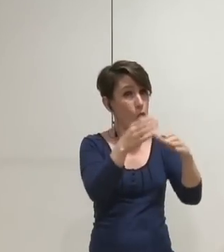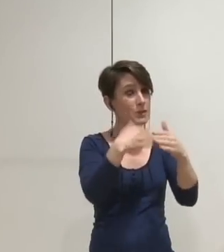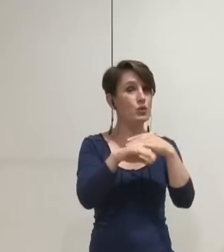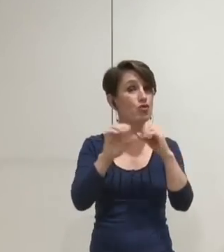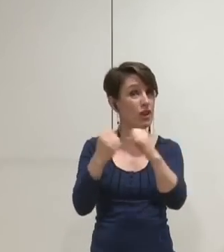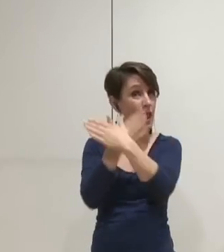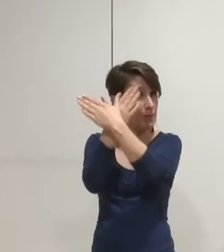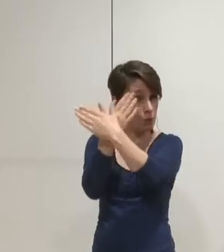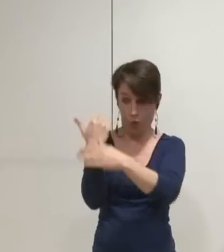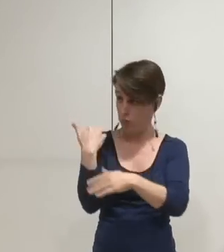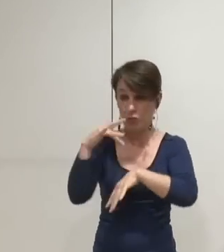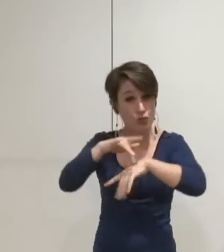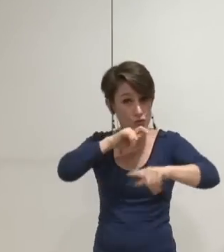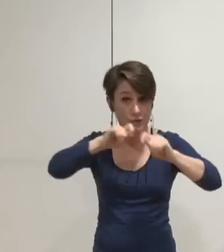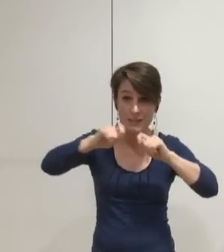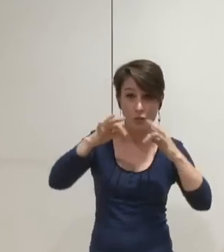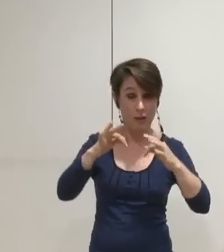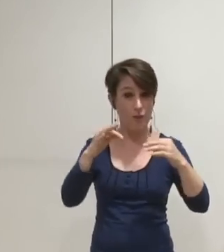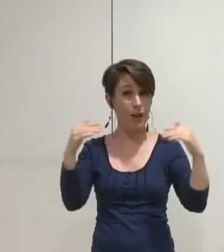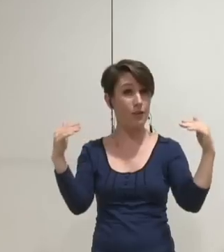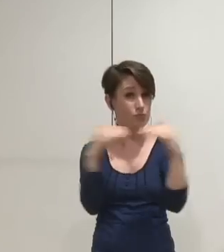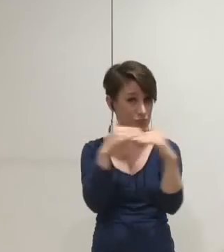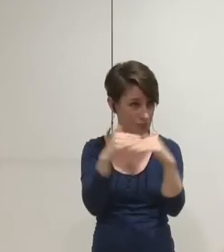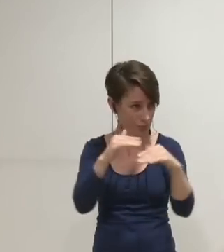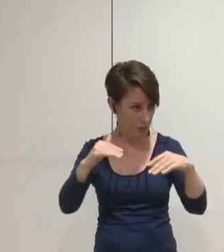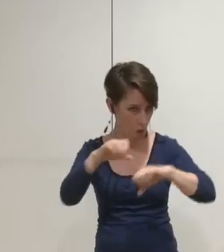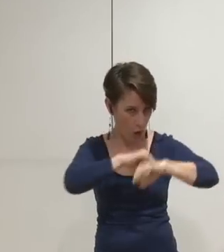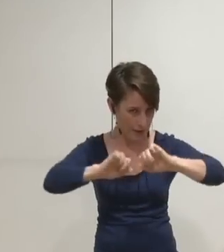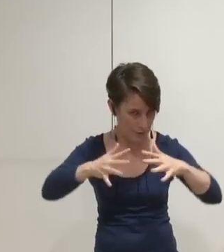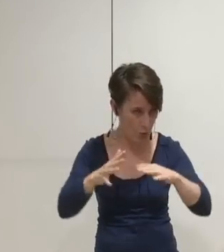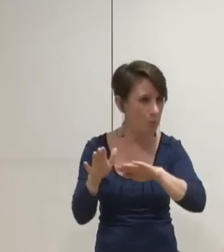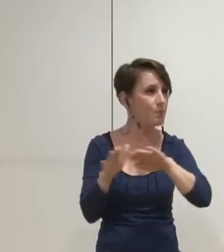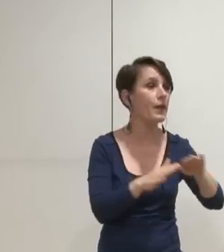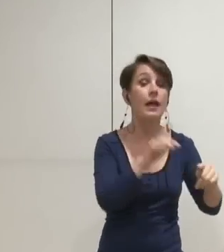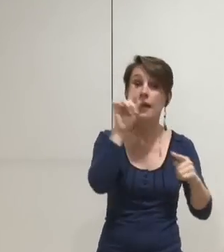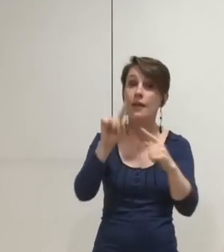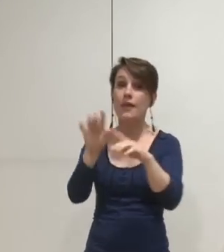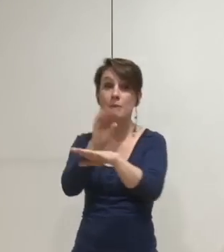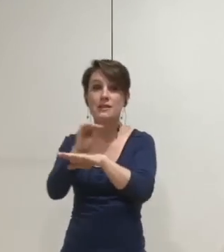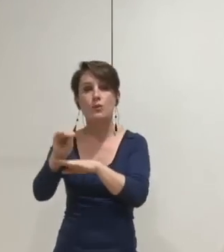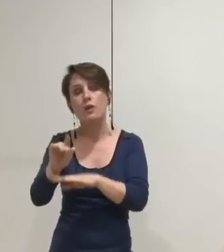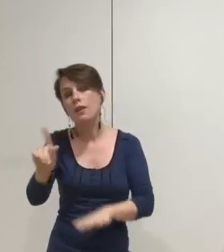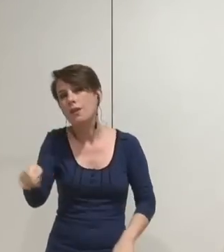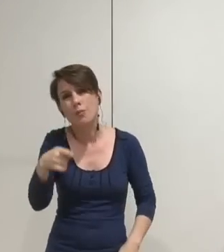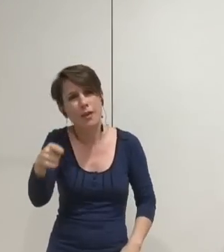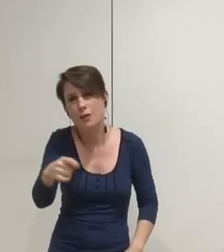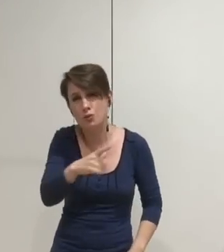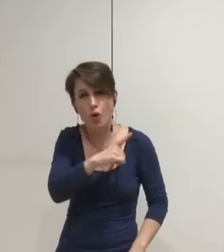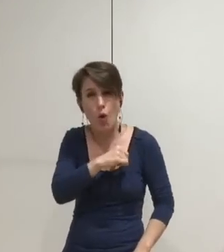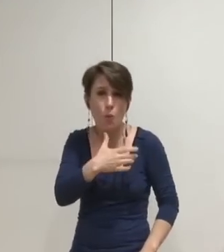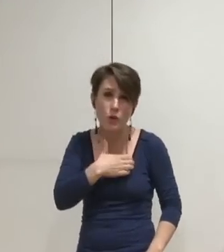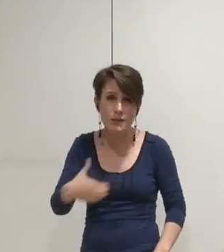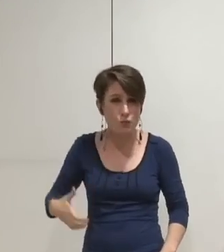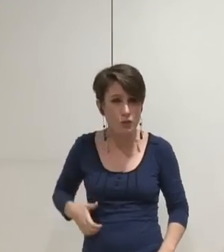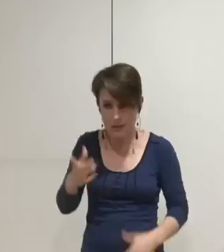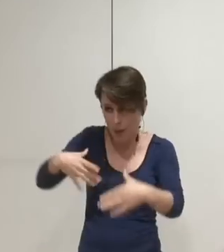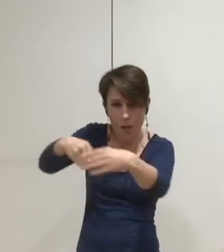évoqué ces questions là sur les questions de sécurité bien sûr que la police municipale sera